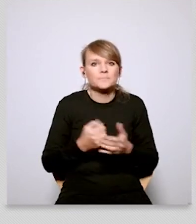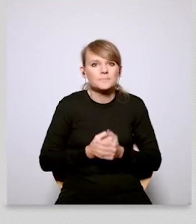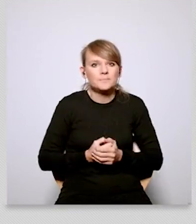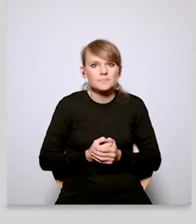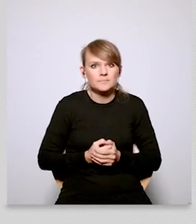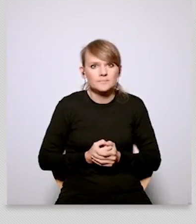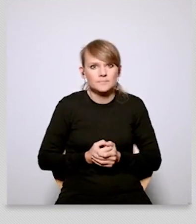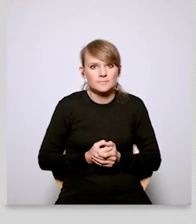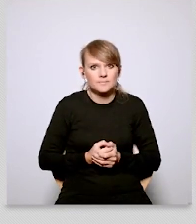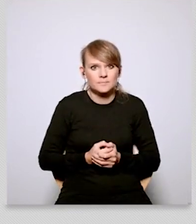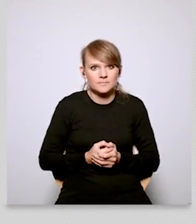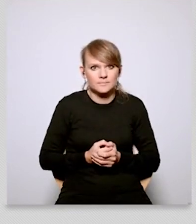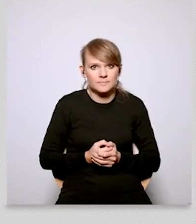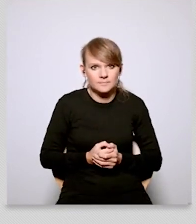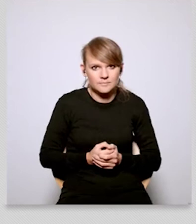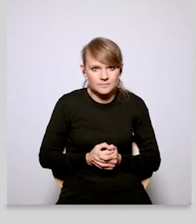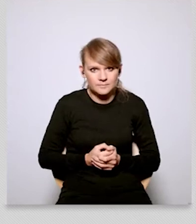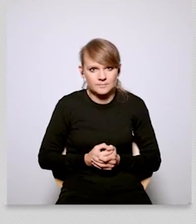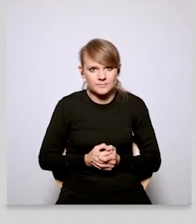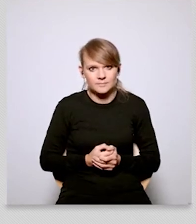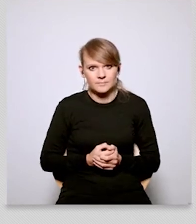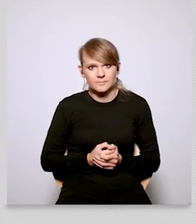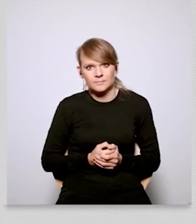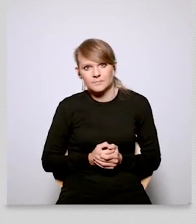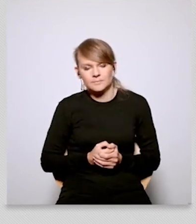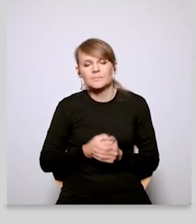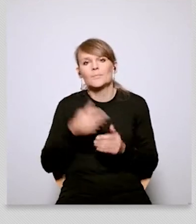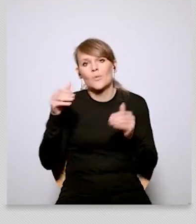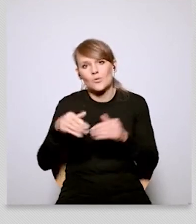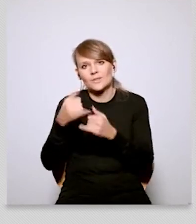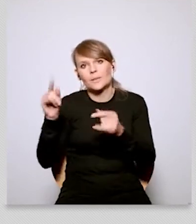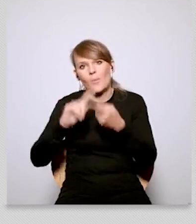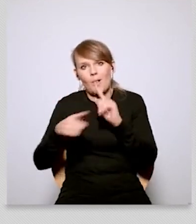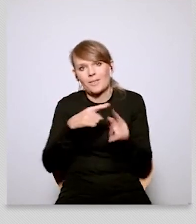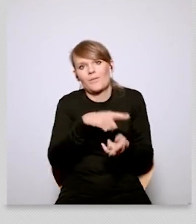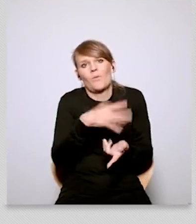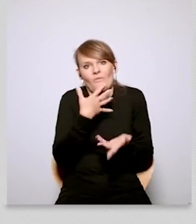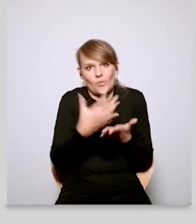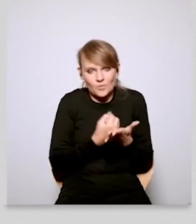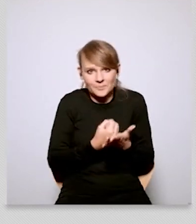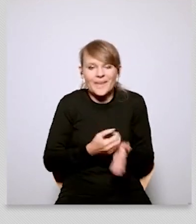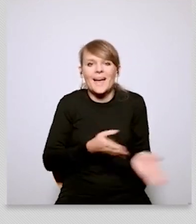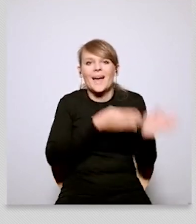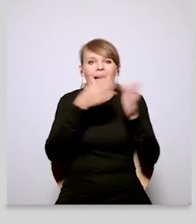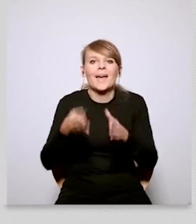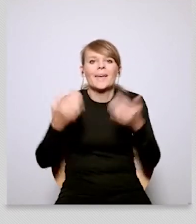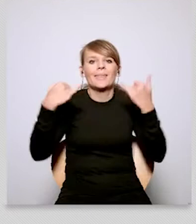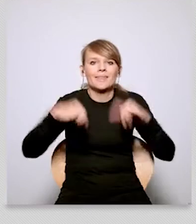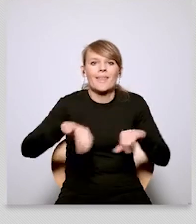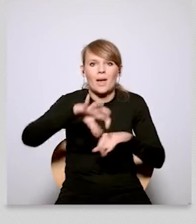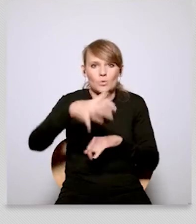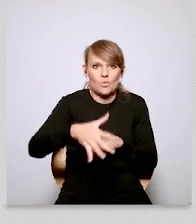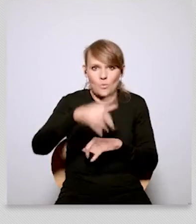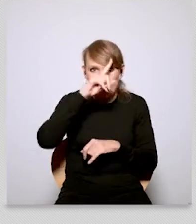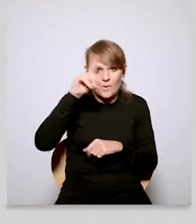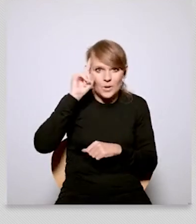żeby, żeby te politycy chcieli tą grupę społeczną wygrywać. Inną grupą społeczną, wśród której są, jest rzeczywiście też duże pole